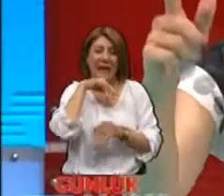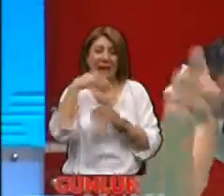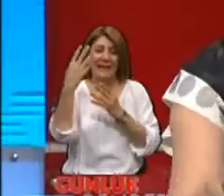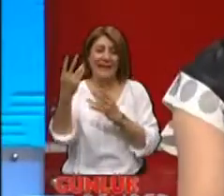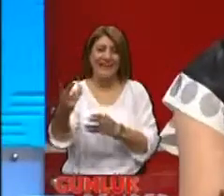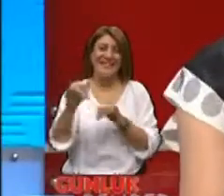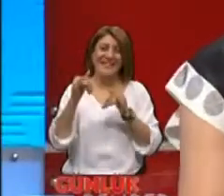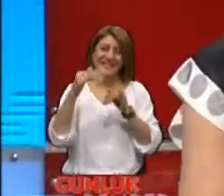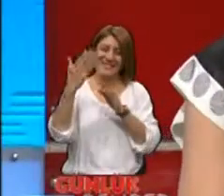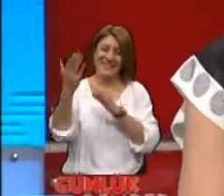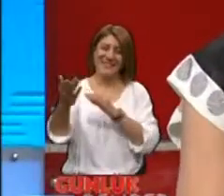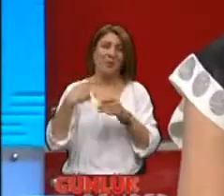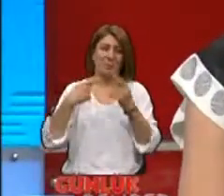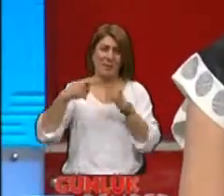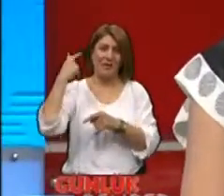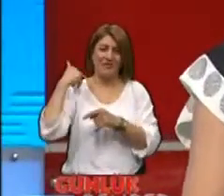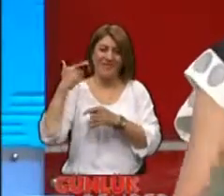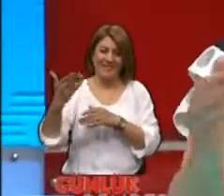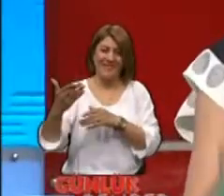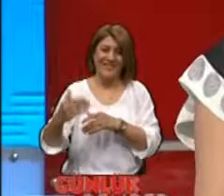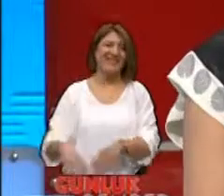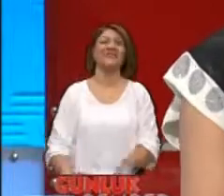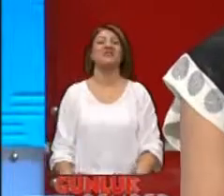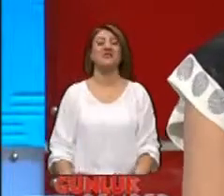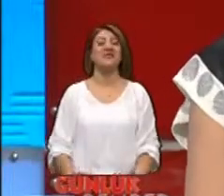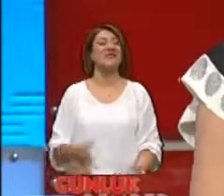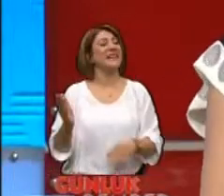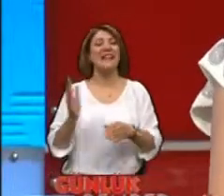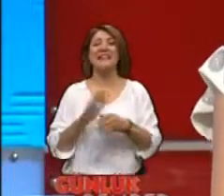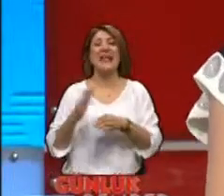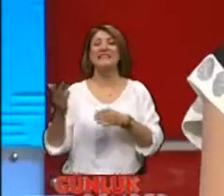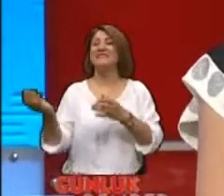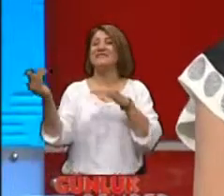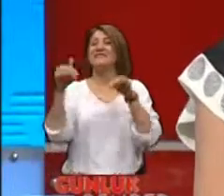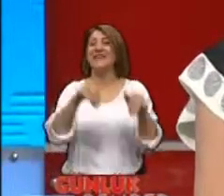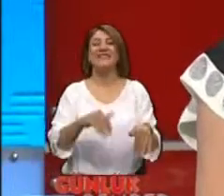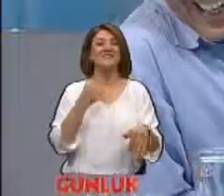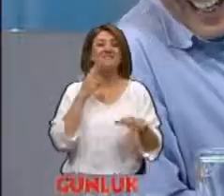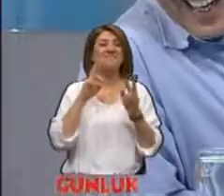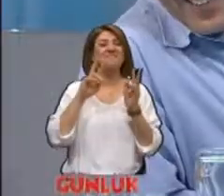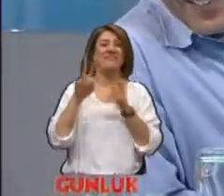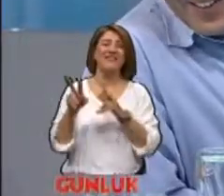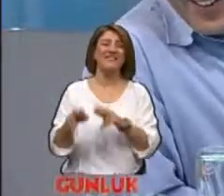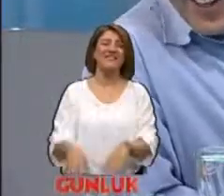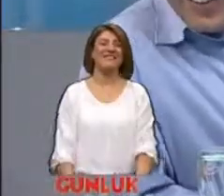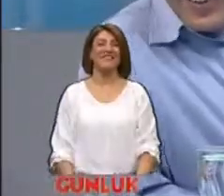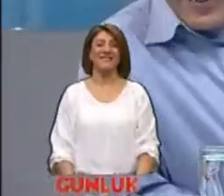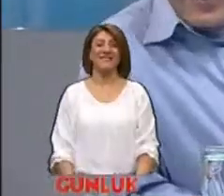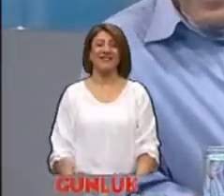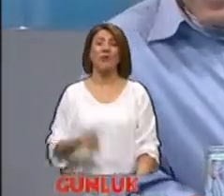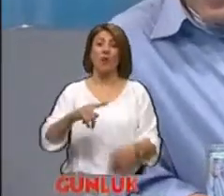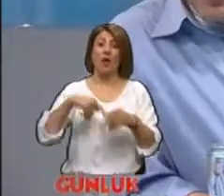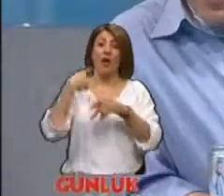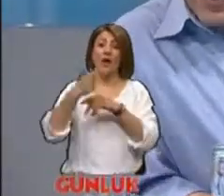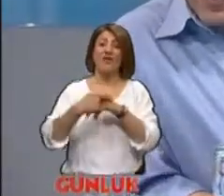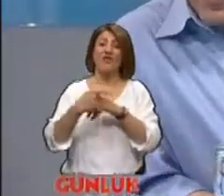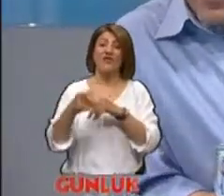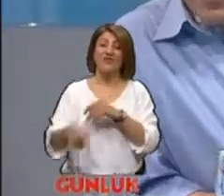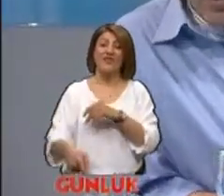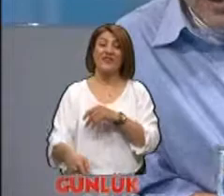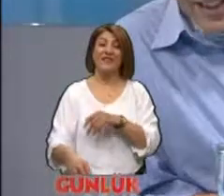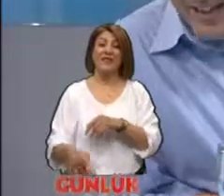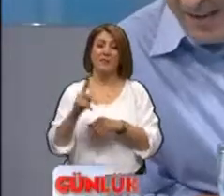yani da... geçen hafta. Tamam, ben geçen hafta gençtim. Neler getirdin Yiğit'cim bugün bize? bu hafta